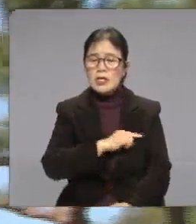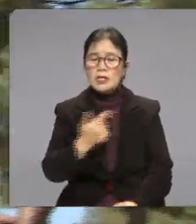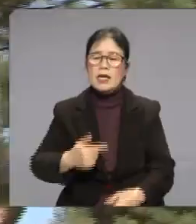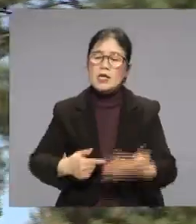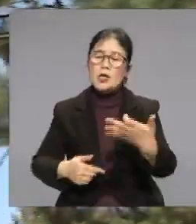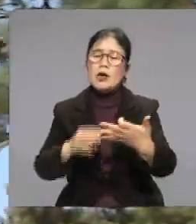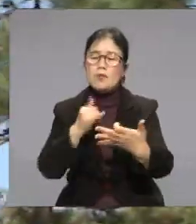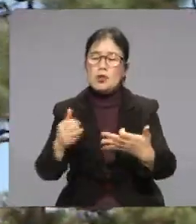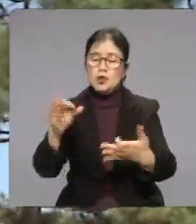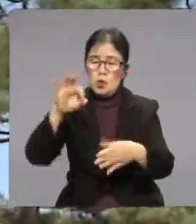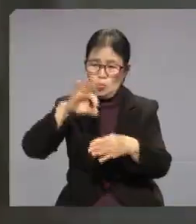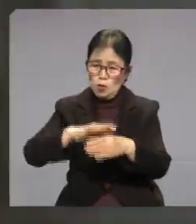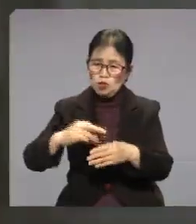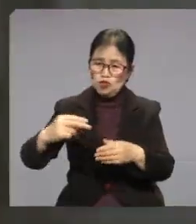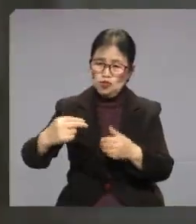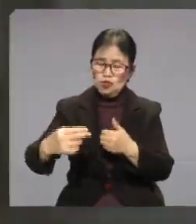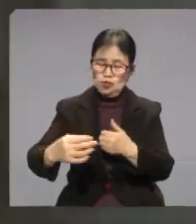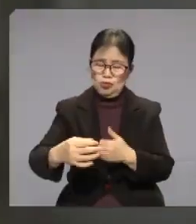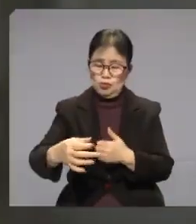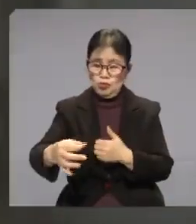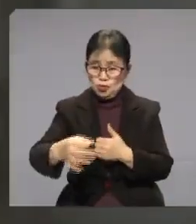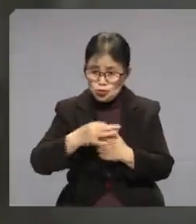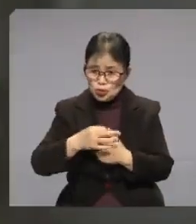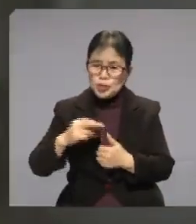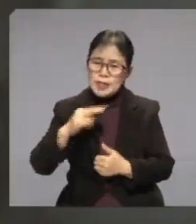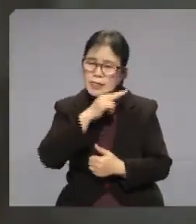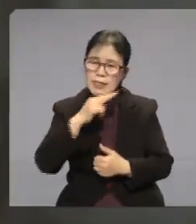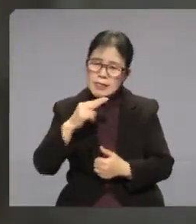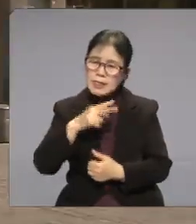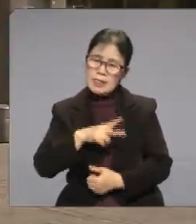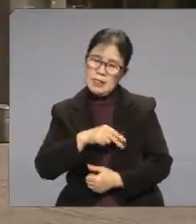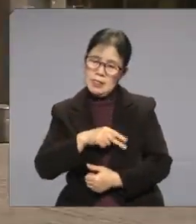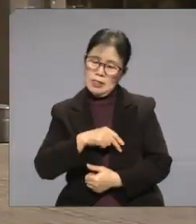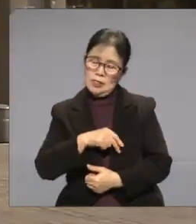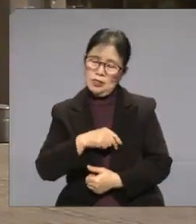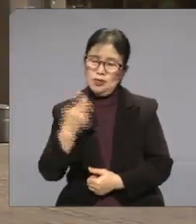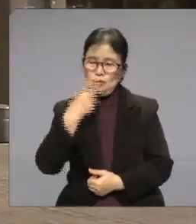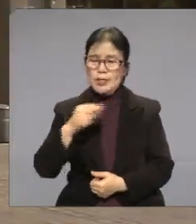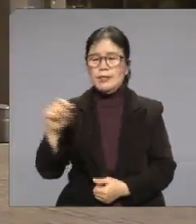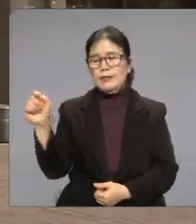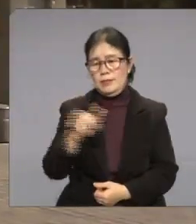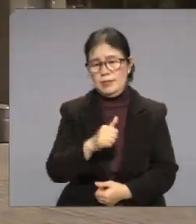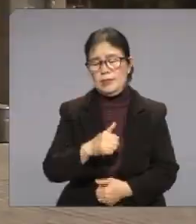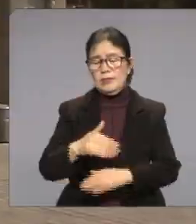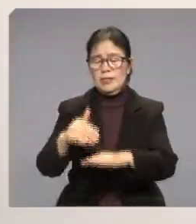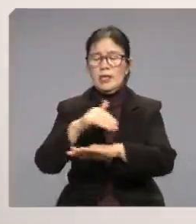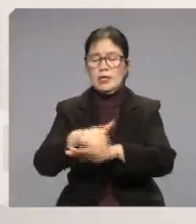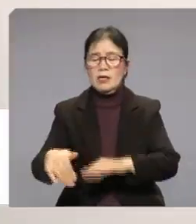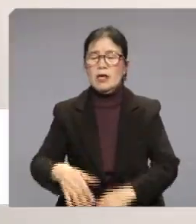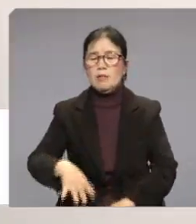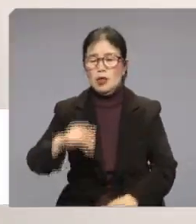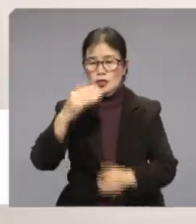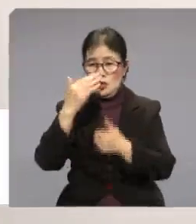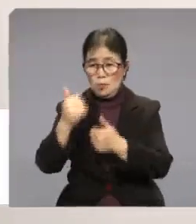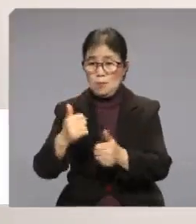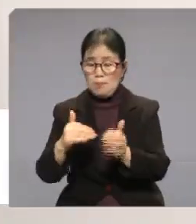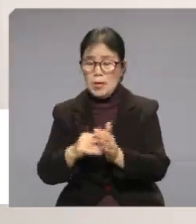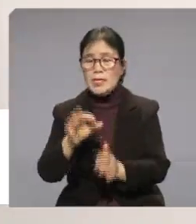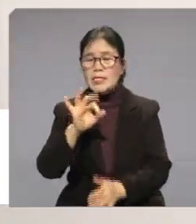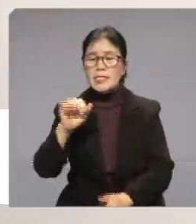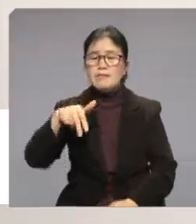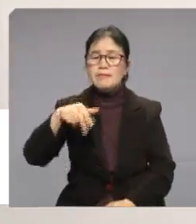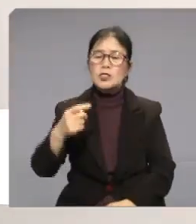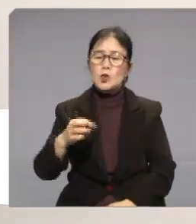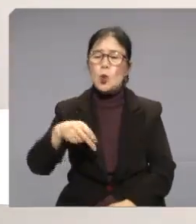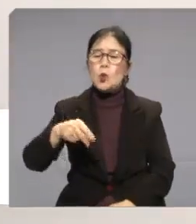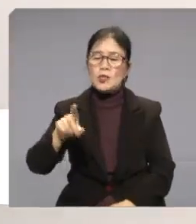19명의 돈봉투 수수 의심 의원 수사도 신속히 진행할 방침입니다. 우선 소환했던 임종성, 허종식